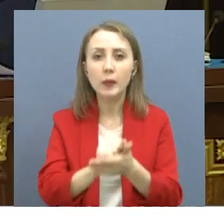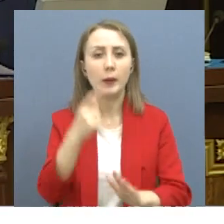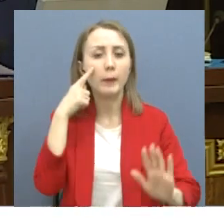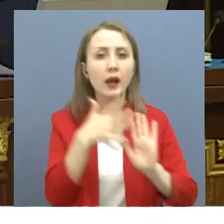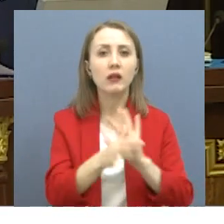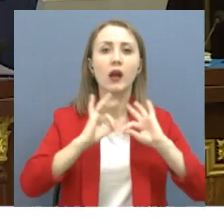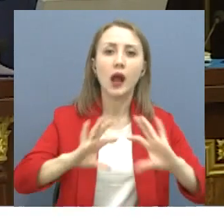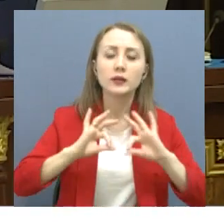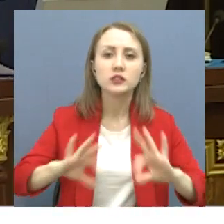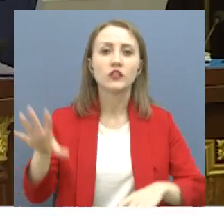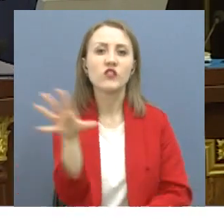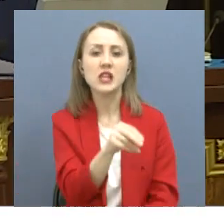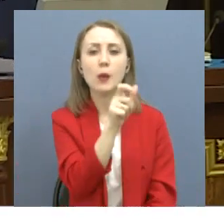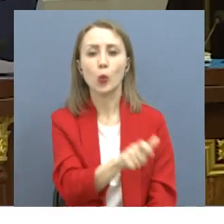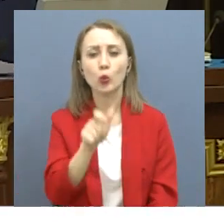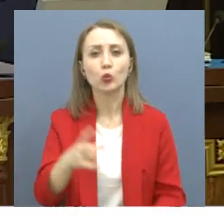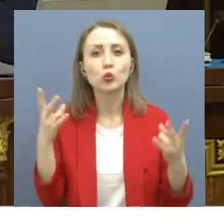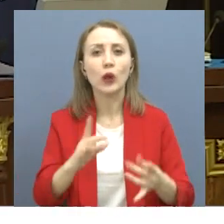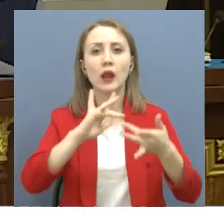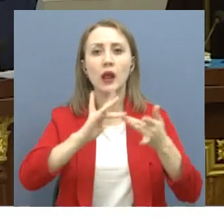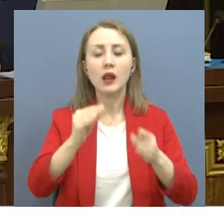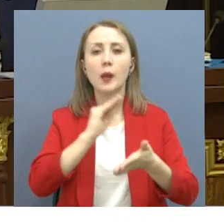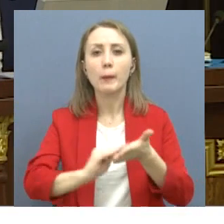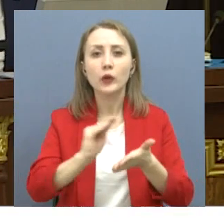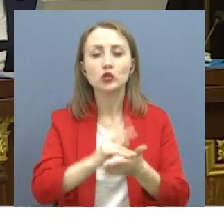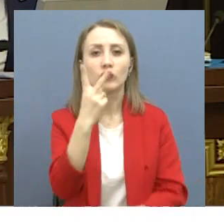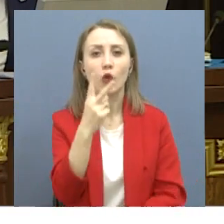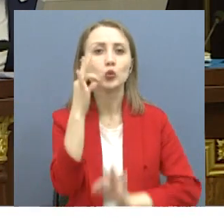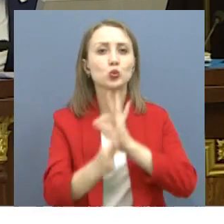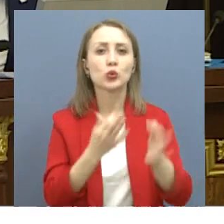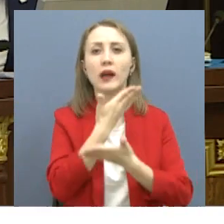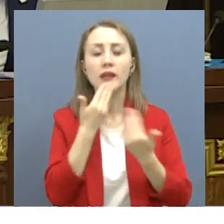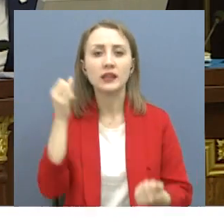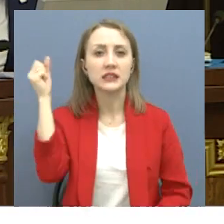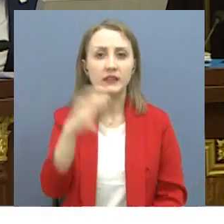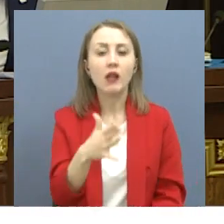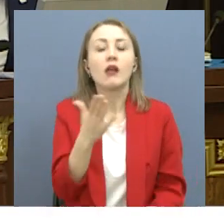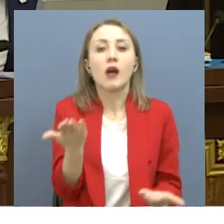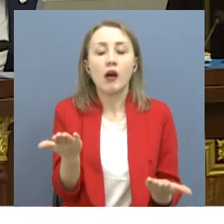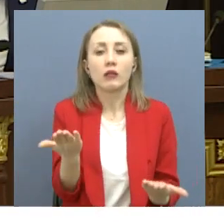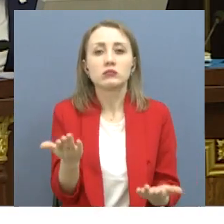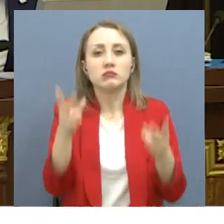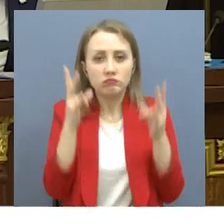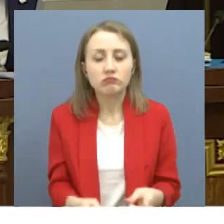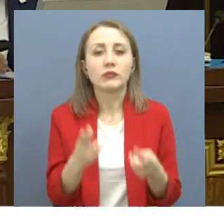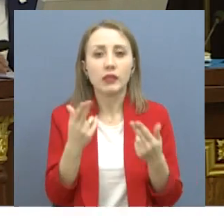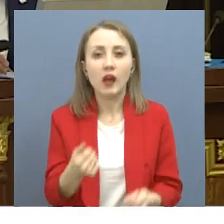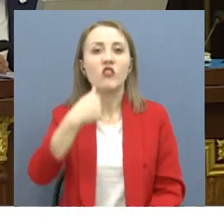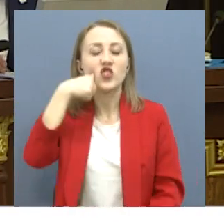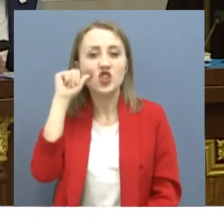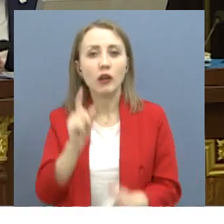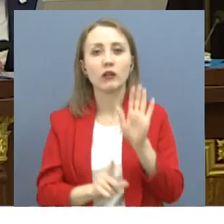разъяснением людям. Уже в сетях пишут, двое суток нет света, когда свет дадите. Ну, авария произошла, начиная вчера